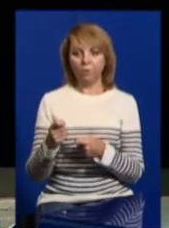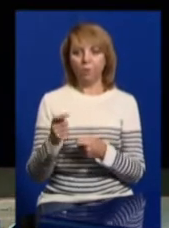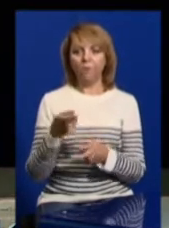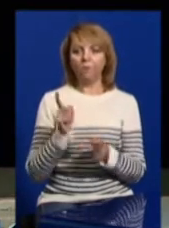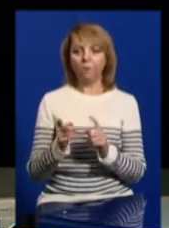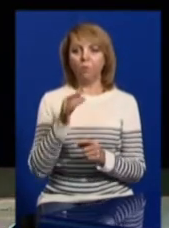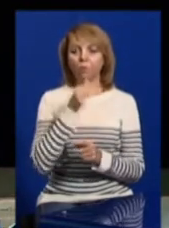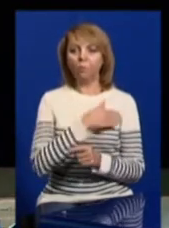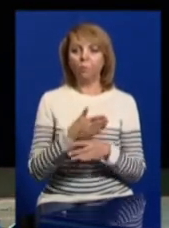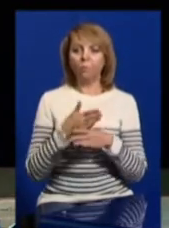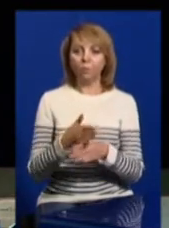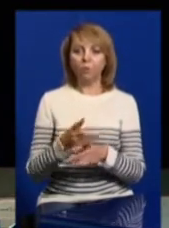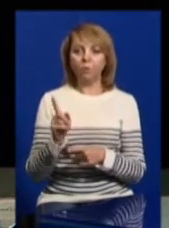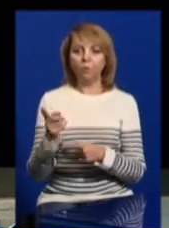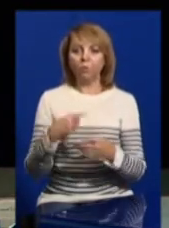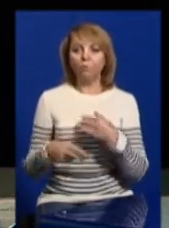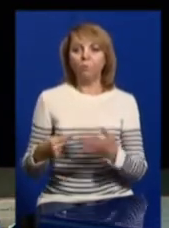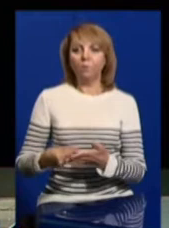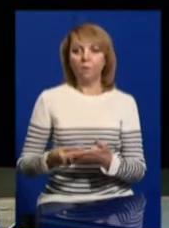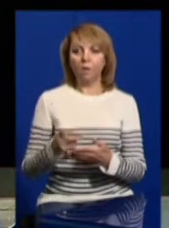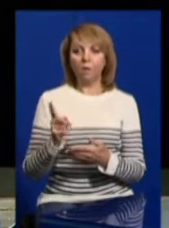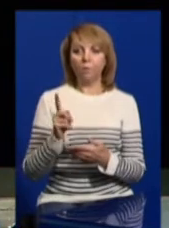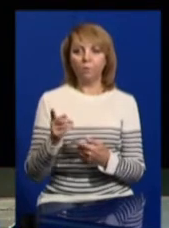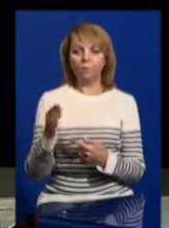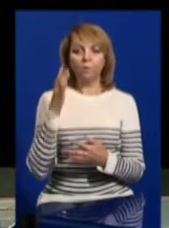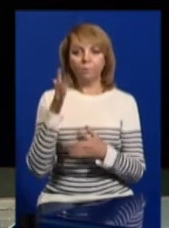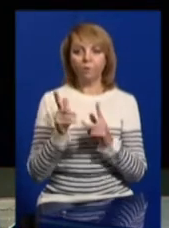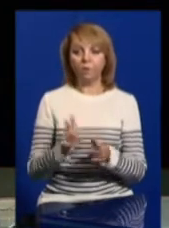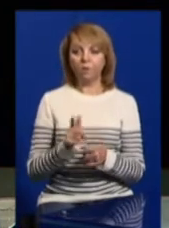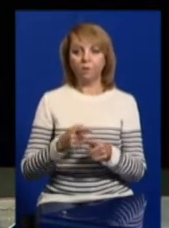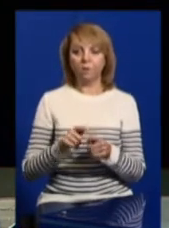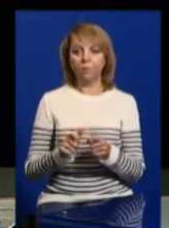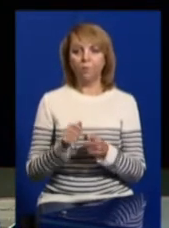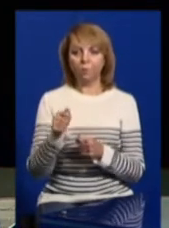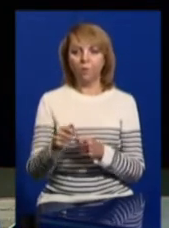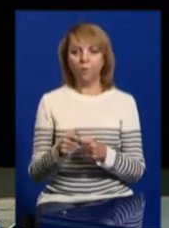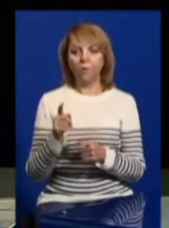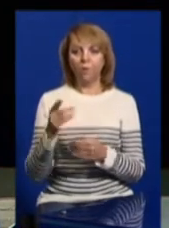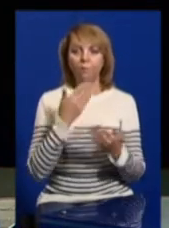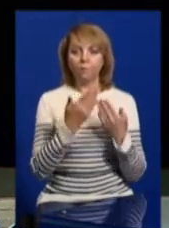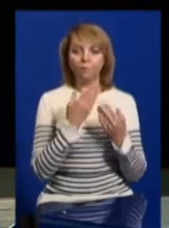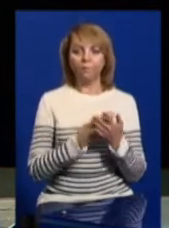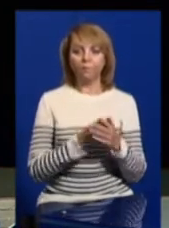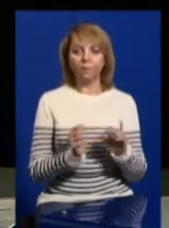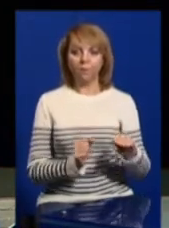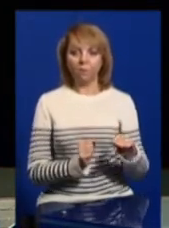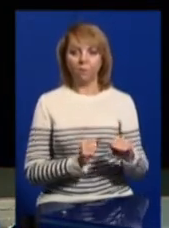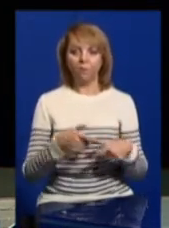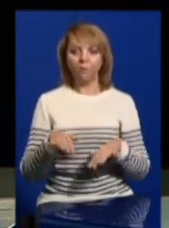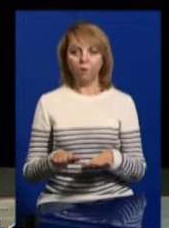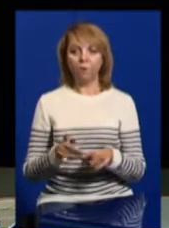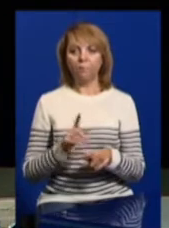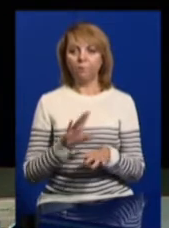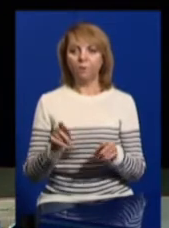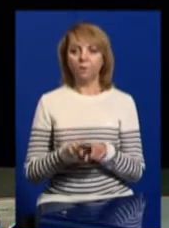колись допомогти, щось компенсувати. А чому ж тоді ви позови не визнаєте? І він, порадившись зі своїм захисником, вирішив все